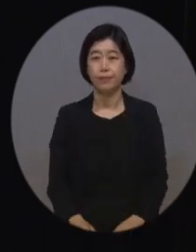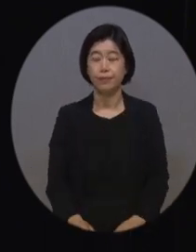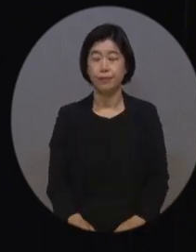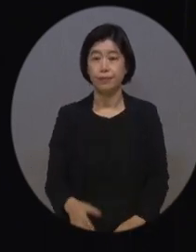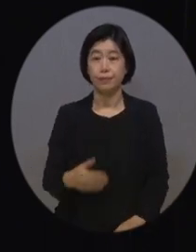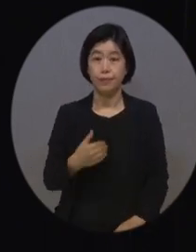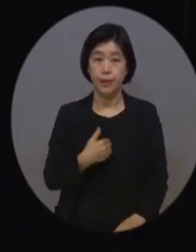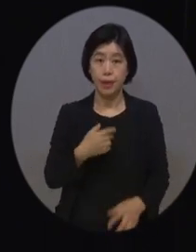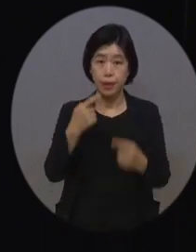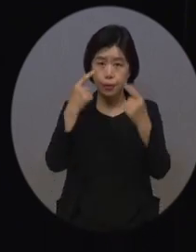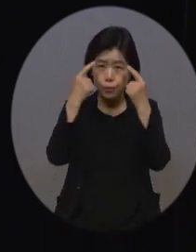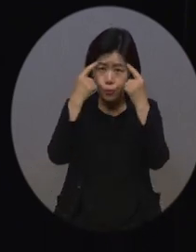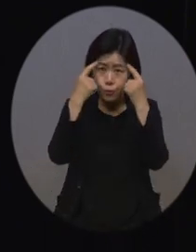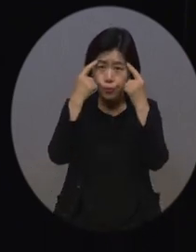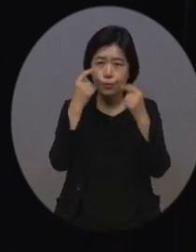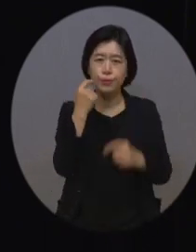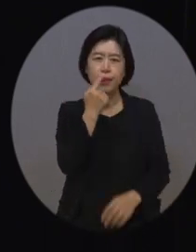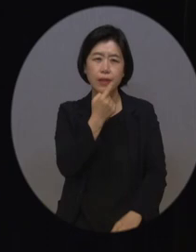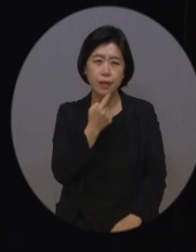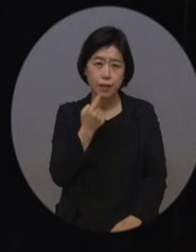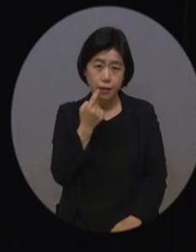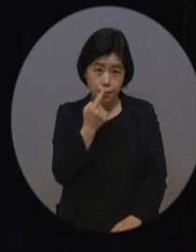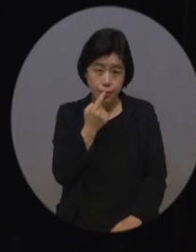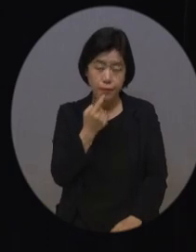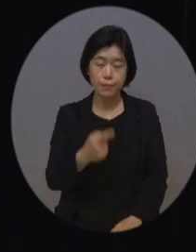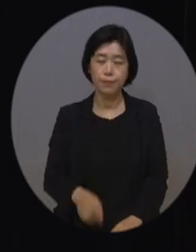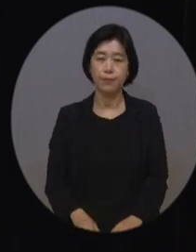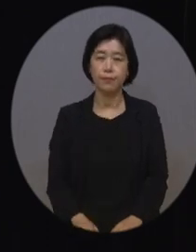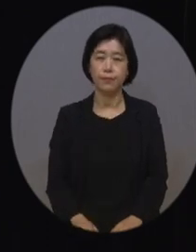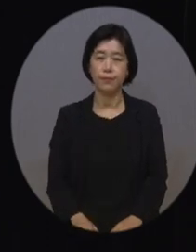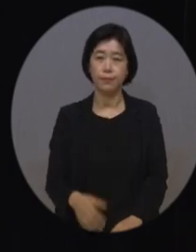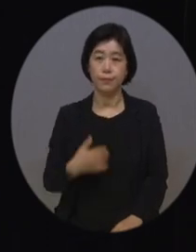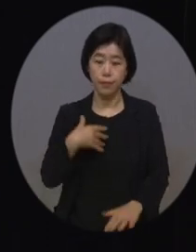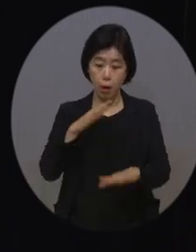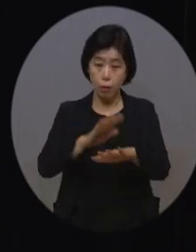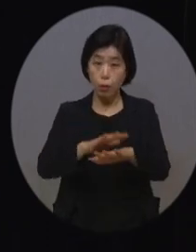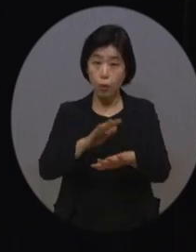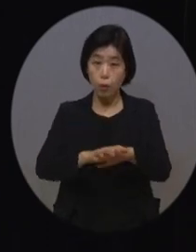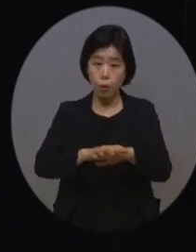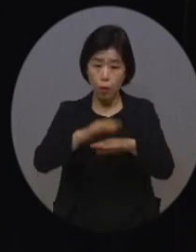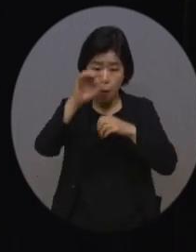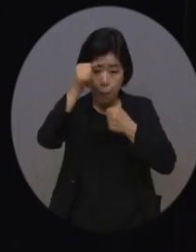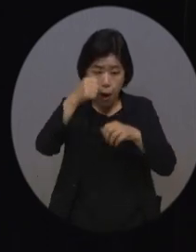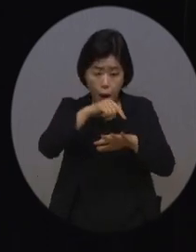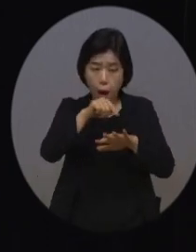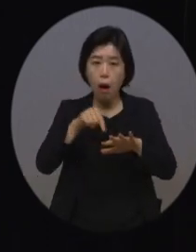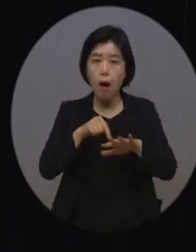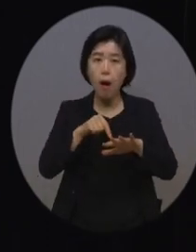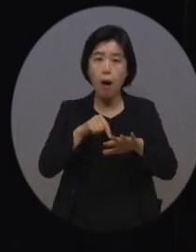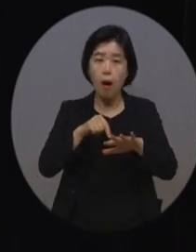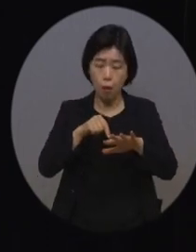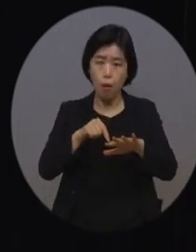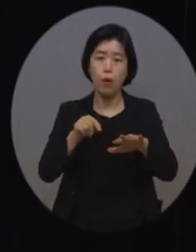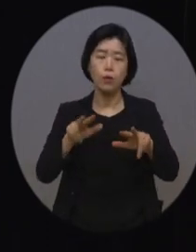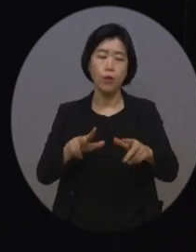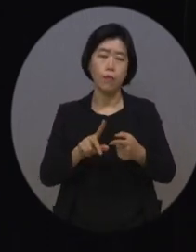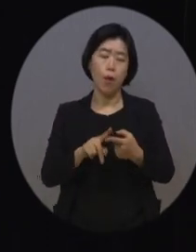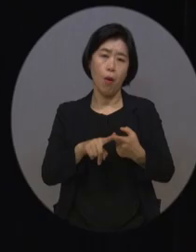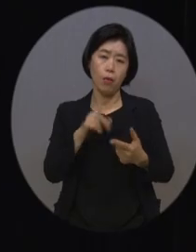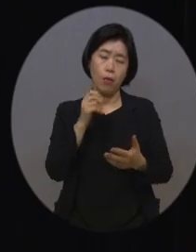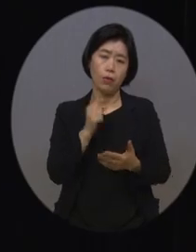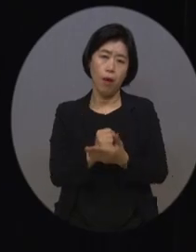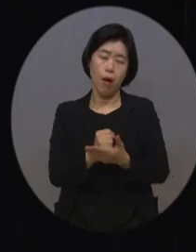나의 눈썹과 나의 입술, 내 손가락과 발가락은 어찌하여 성한